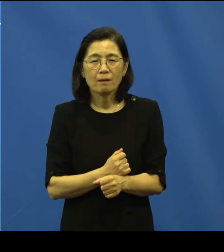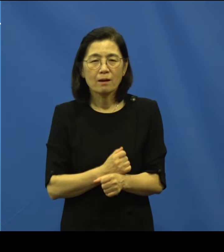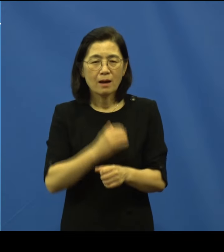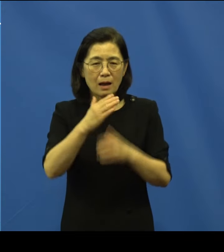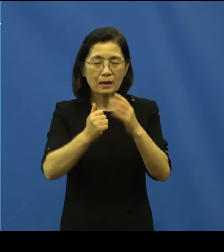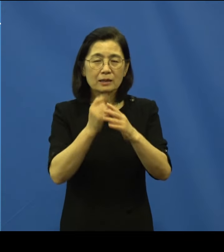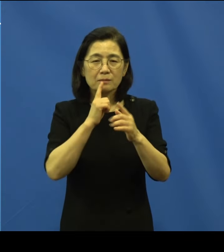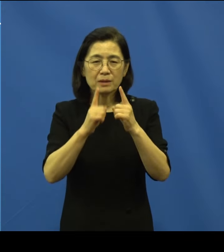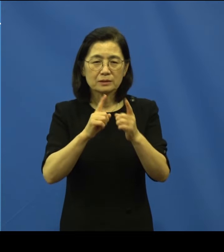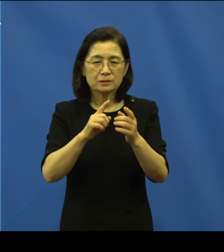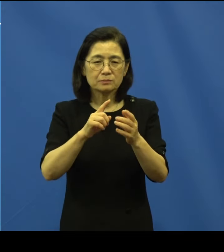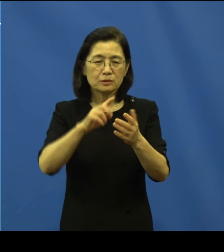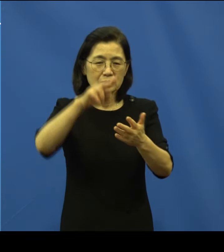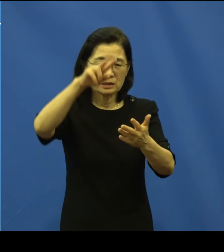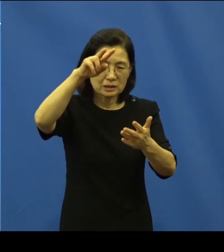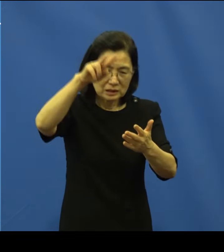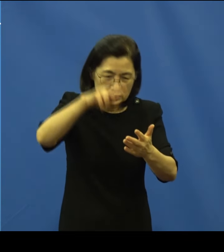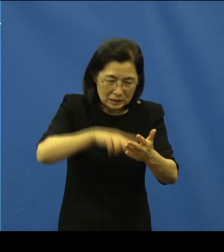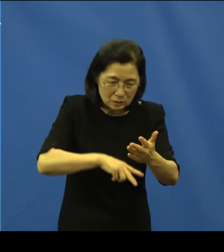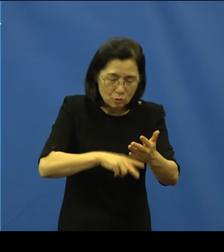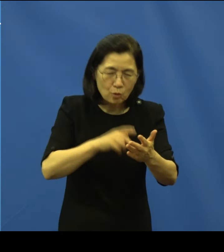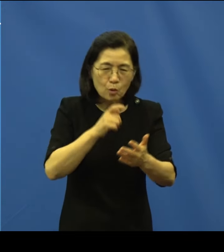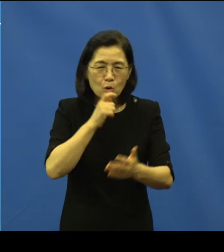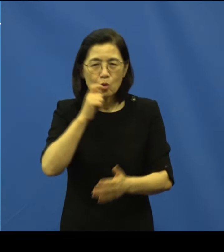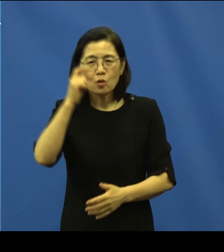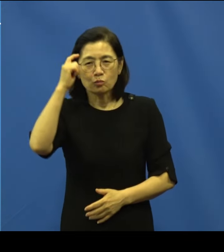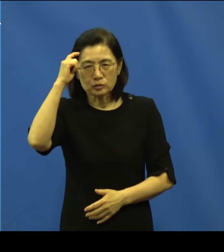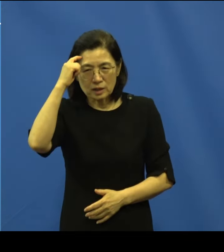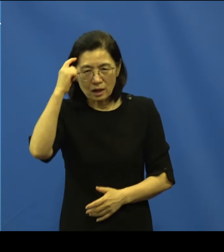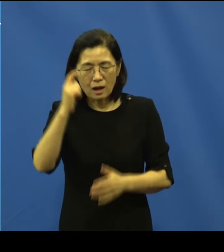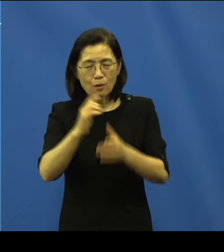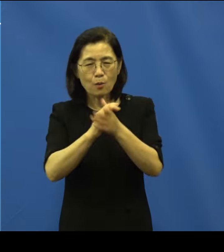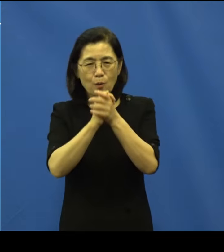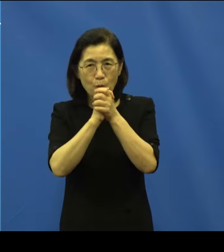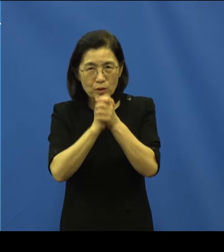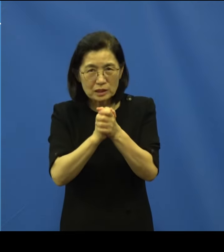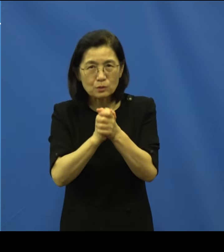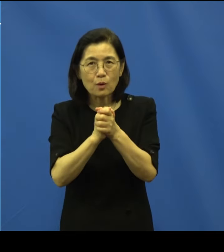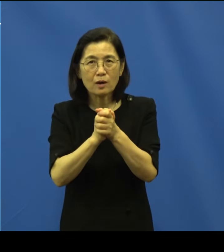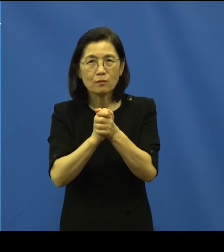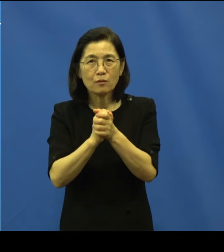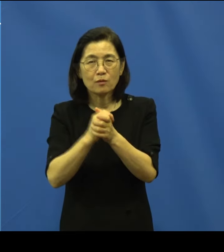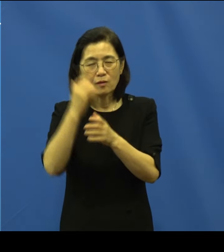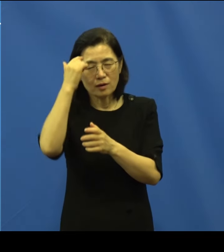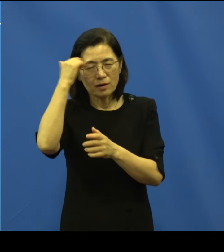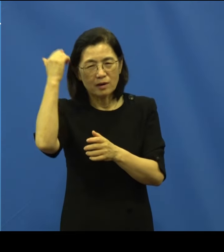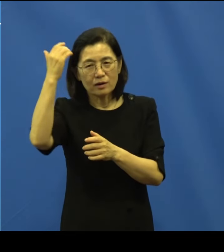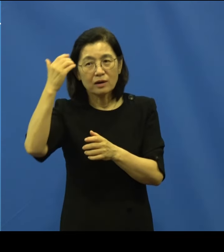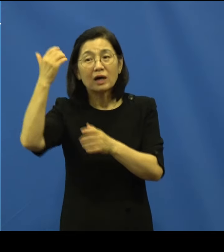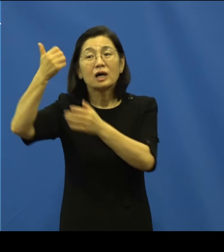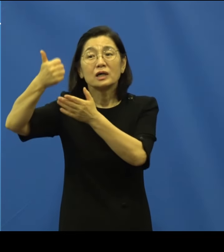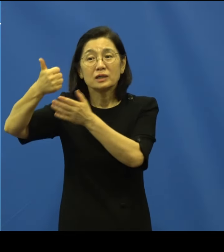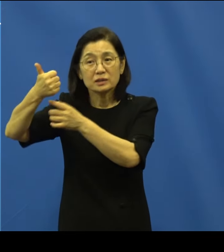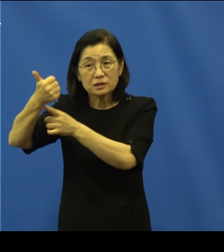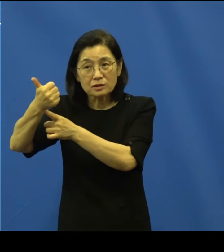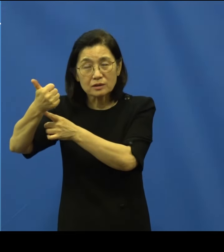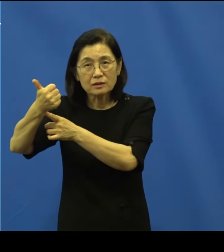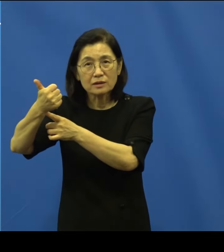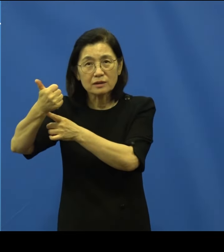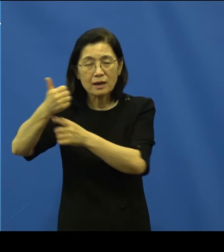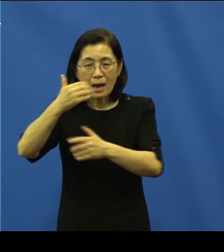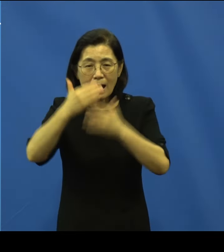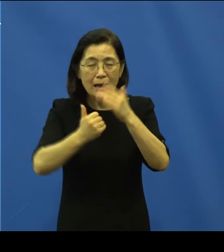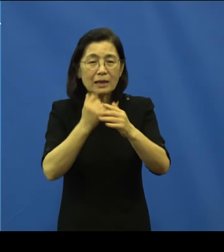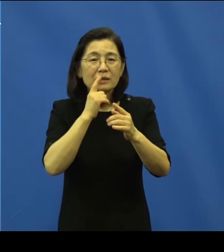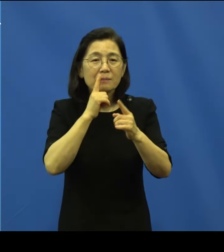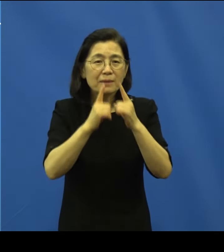기도할 때는 말씀의 눈을 열어주셔서 기도하는 거예요. 그 성령이 내 안에 말씀을 조명해 주셔서 말씀을